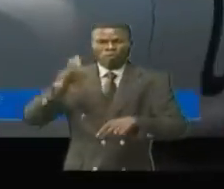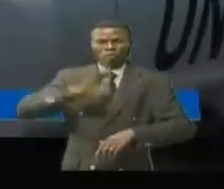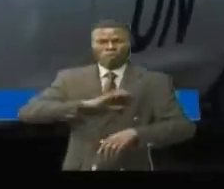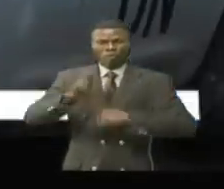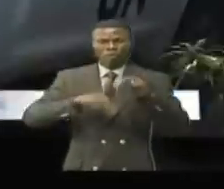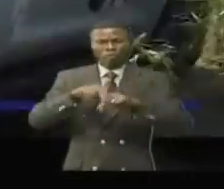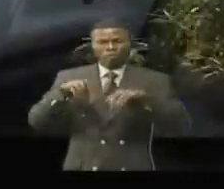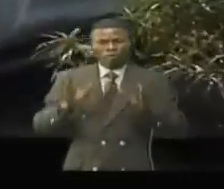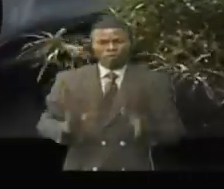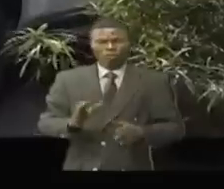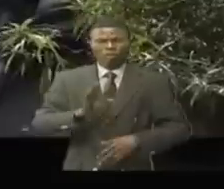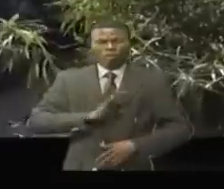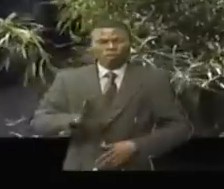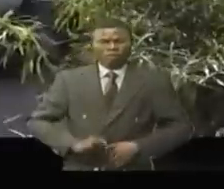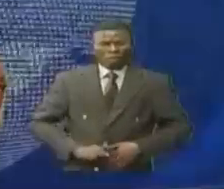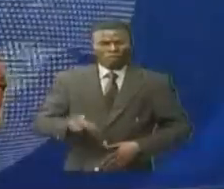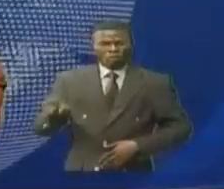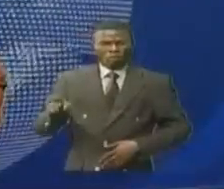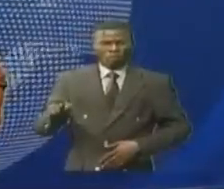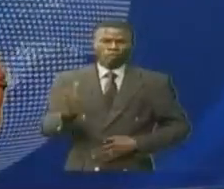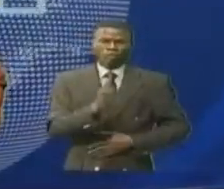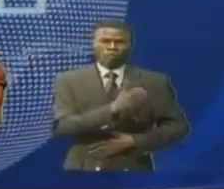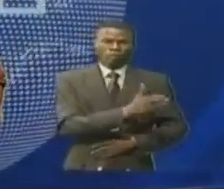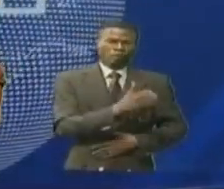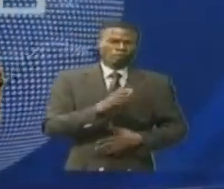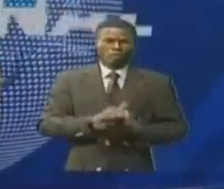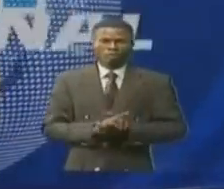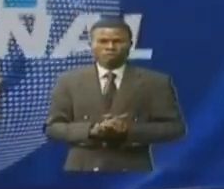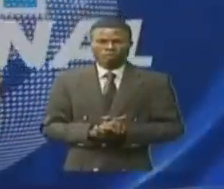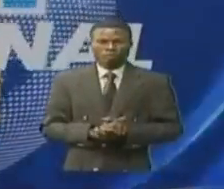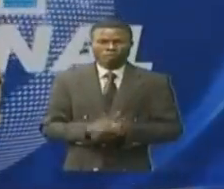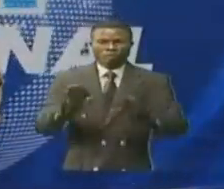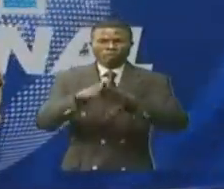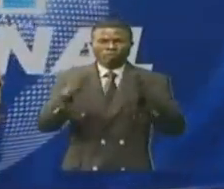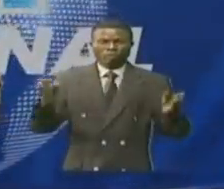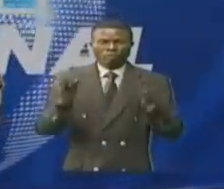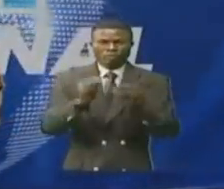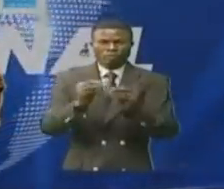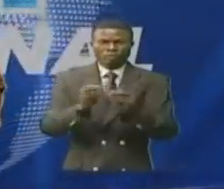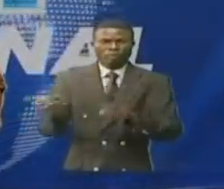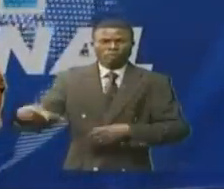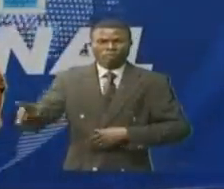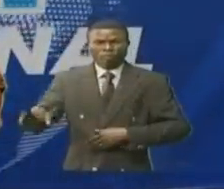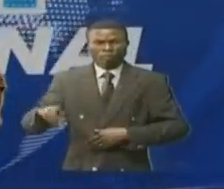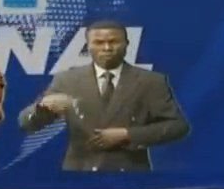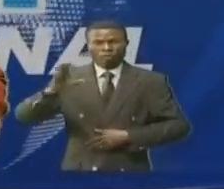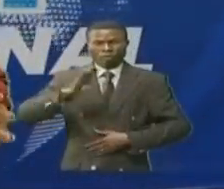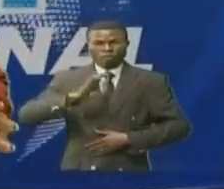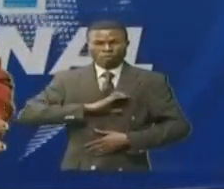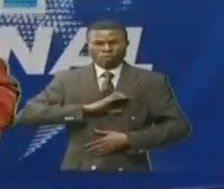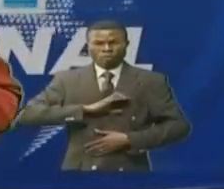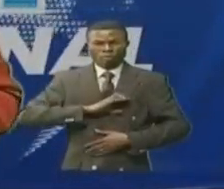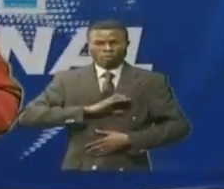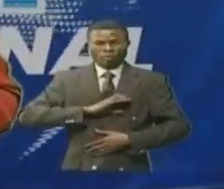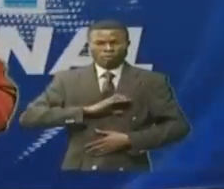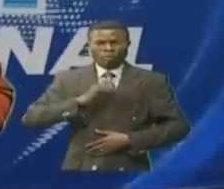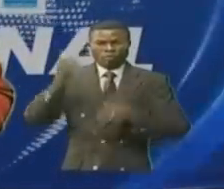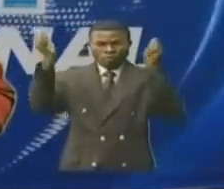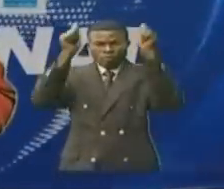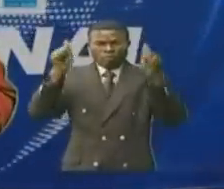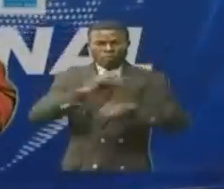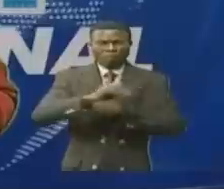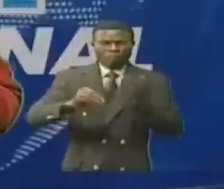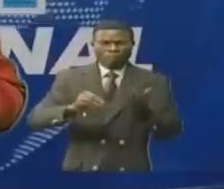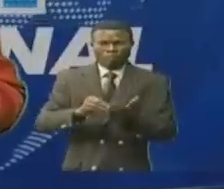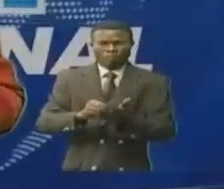congolaise, Félix-Antoine Tshisekedi Tshilombo. Ouverture de l'atelier régional des polices de l'Afrique centrale et